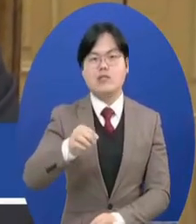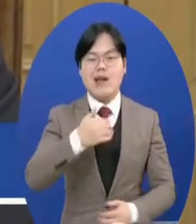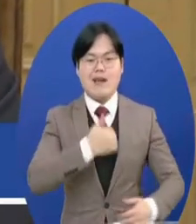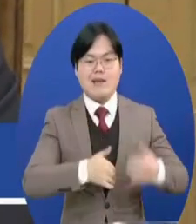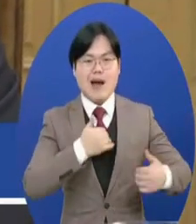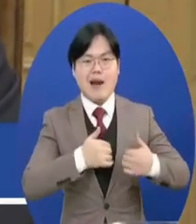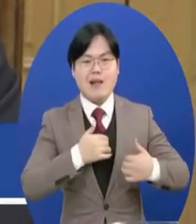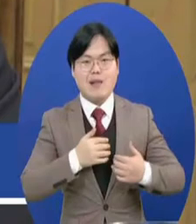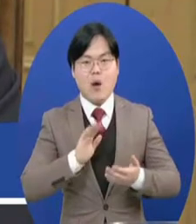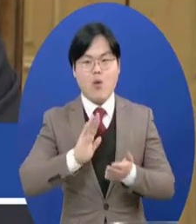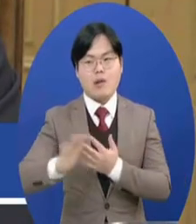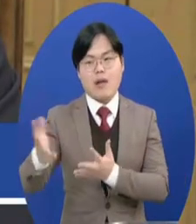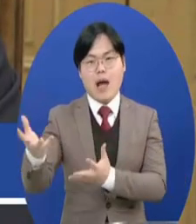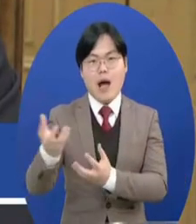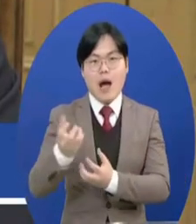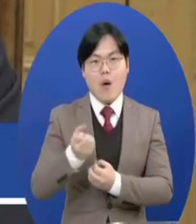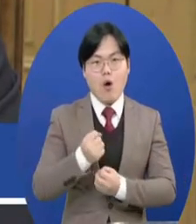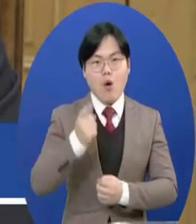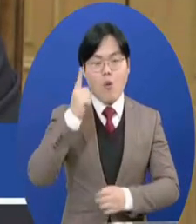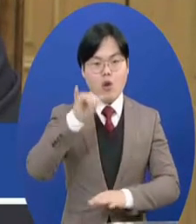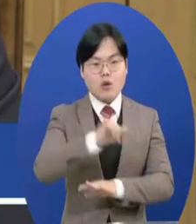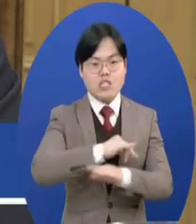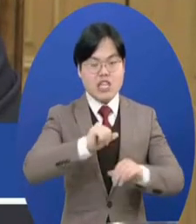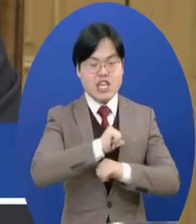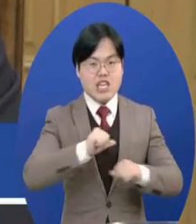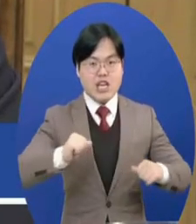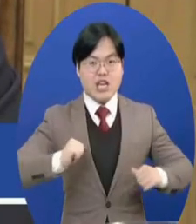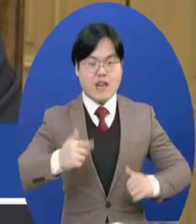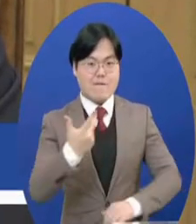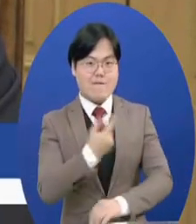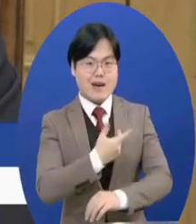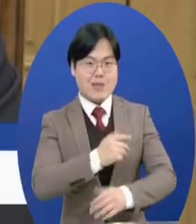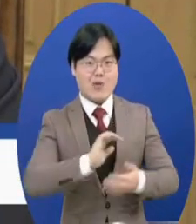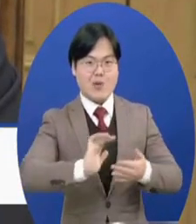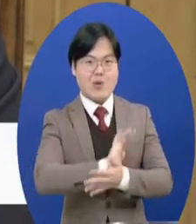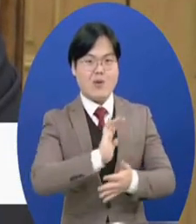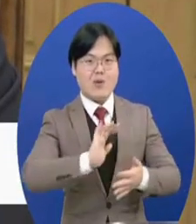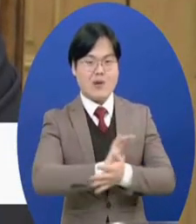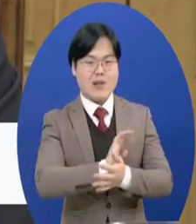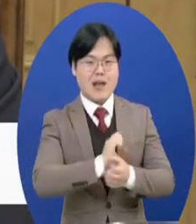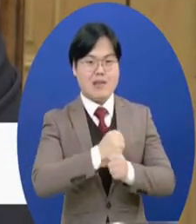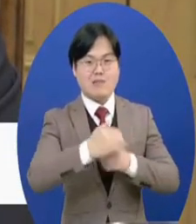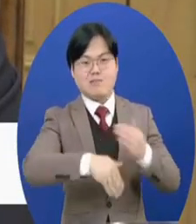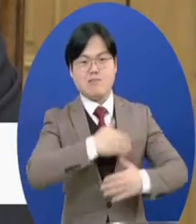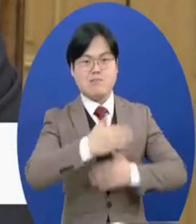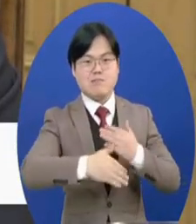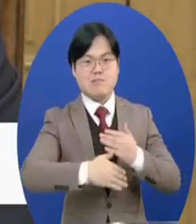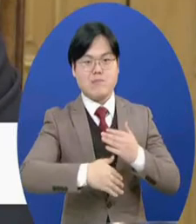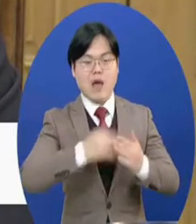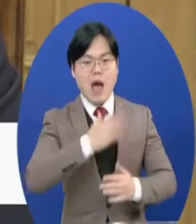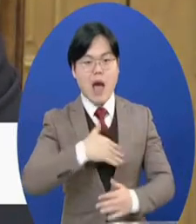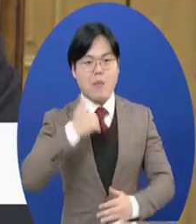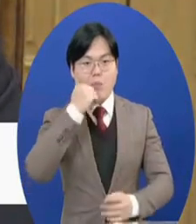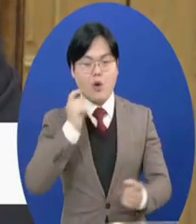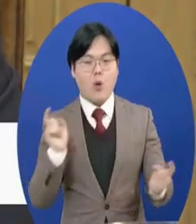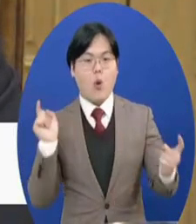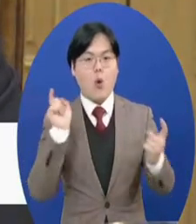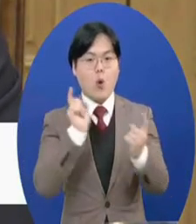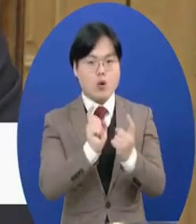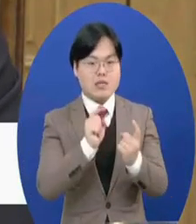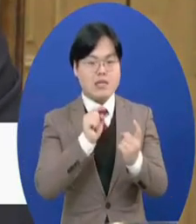ирж Монголын ард түмний вакцинжуулах ажлын талаар одоо бас би тантай бичлэн уулзаж энэ асуудлыг ярилцъя гэж таныг хүрсэн